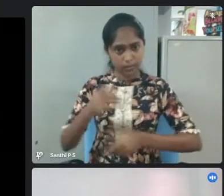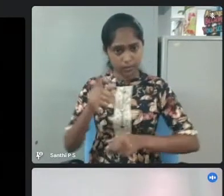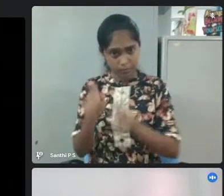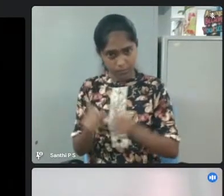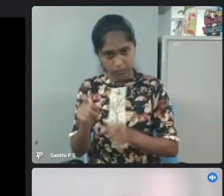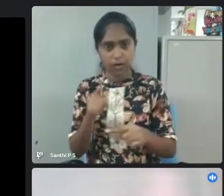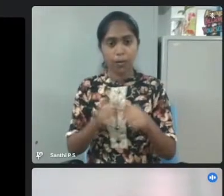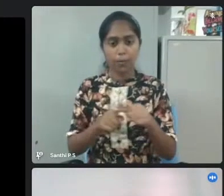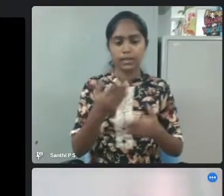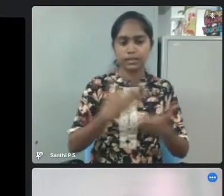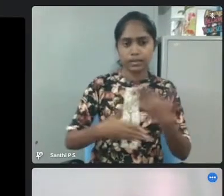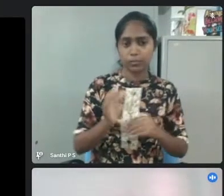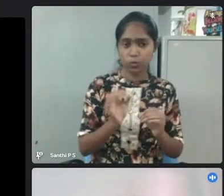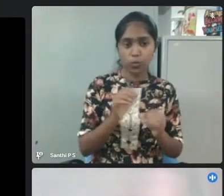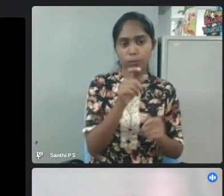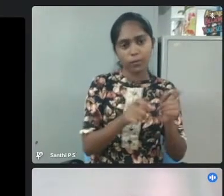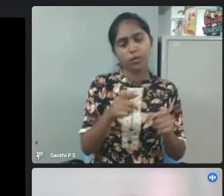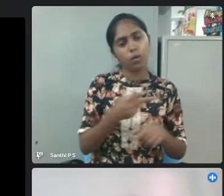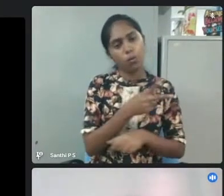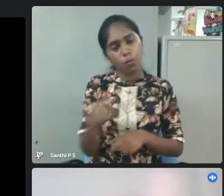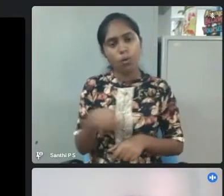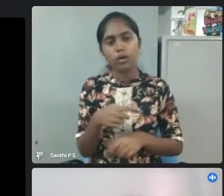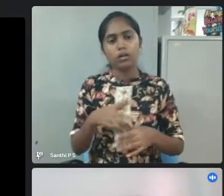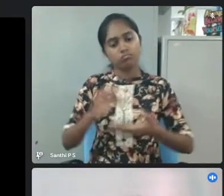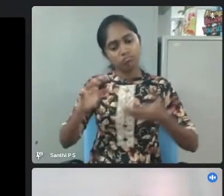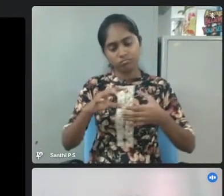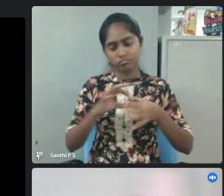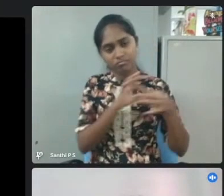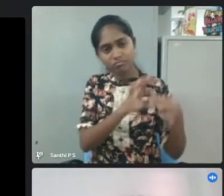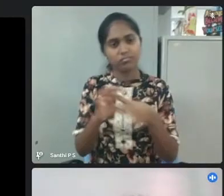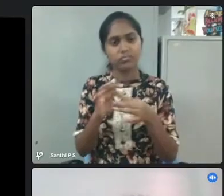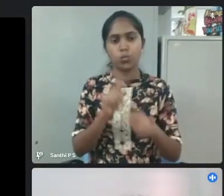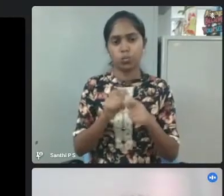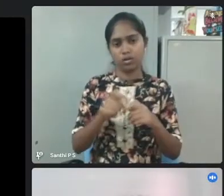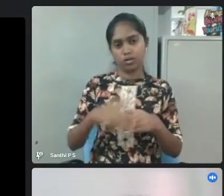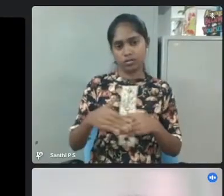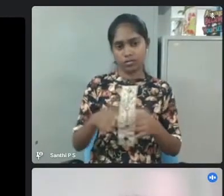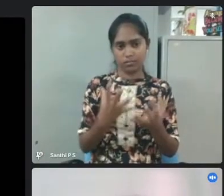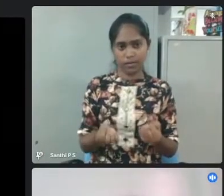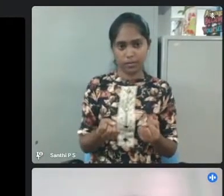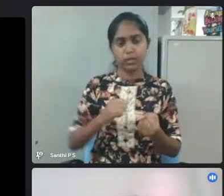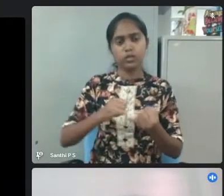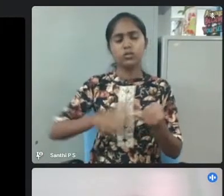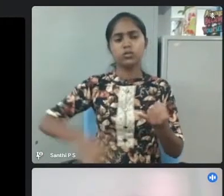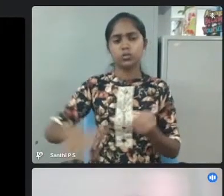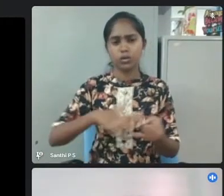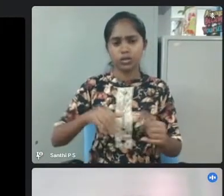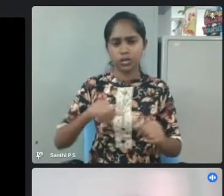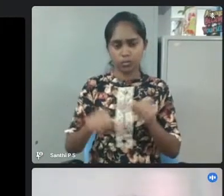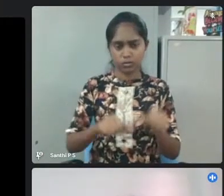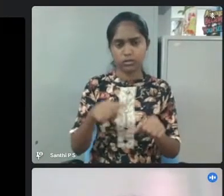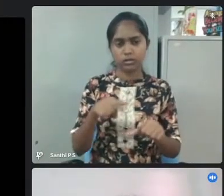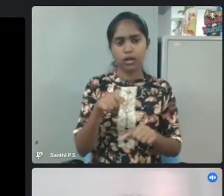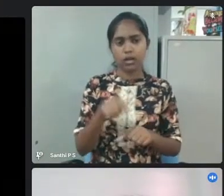ഒരുപോലെയാണ് പ്രവർത്തിക്കേണ്ടത്. അത് എല്ലാ മേഖലകളിലും, വിദ്യാഭ്യാസം, തൊഴിൽ, സാമൂഹിക പ്രവർത്തനങ്ങൾ എന്നിങ്ങനെ സമൂഹത്തിന്റെ എല്ലാ മേഖലകളിലും